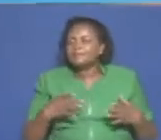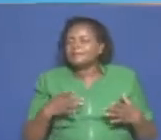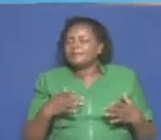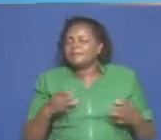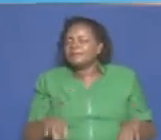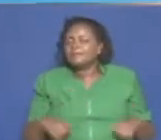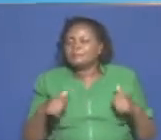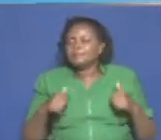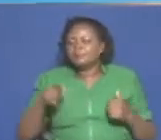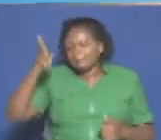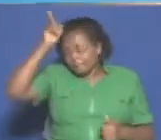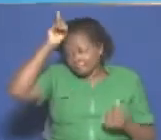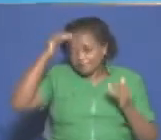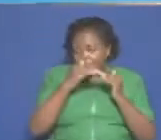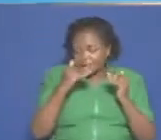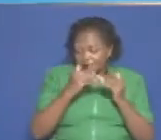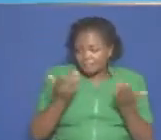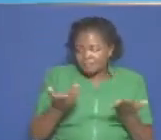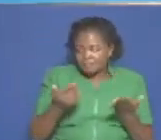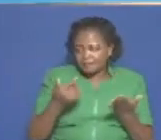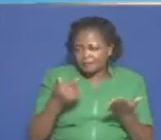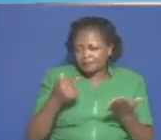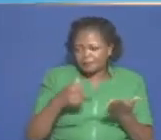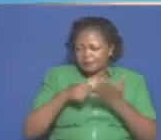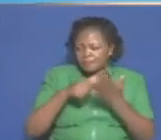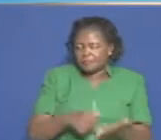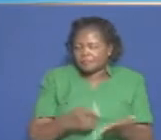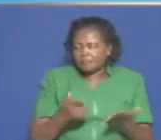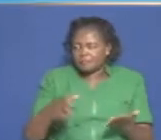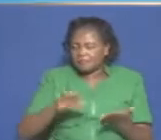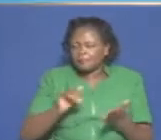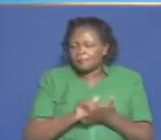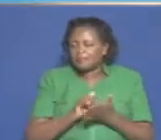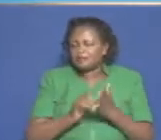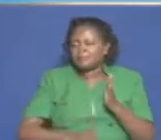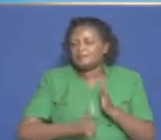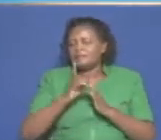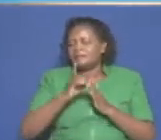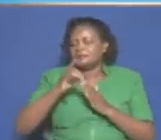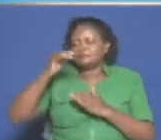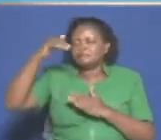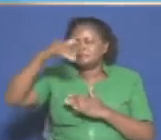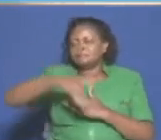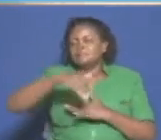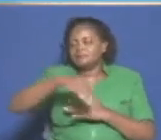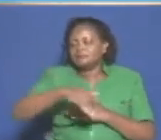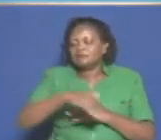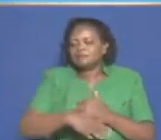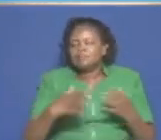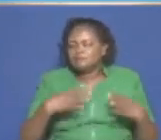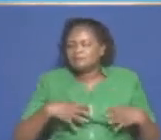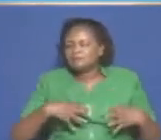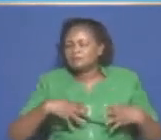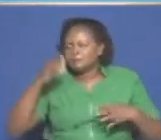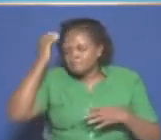Rogers amesema, haswa katika maeneo ambayo yako chini kimaendeleo, viwango vya watu kusoma na viwango vya watu